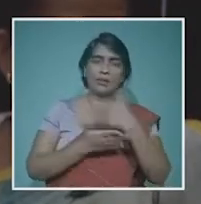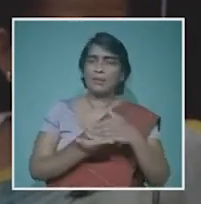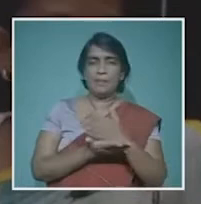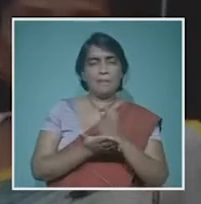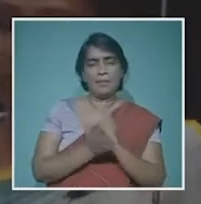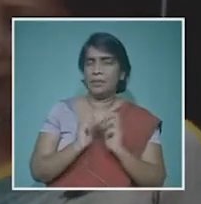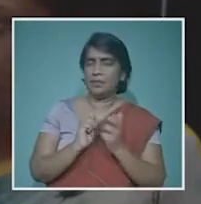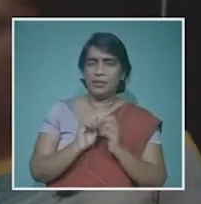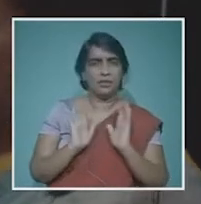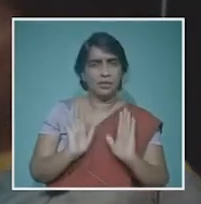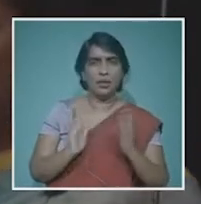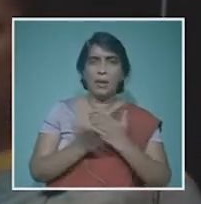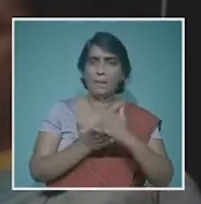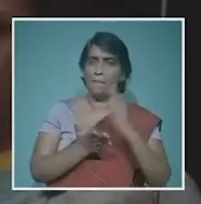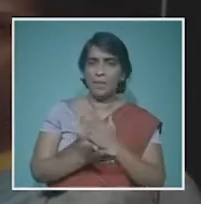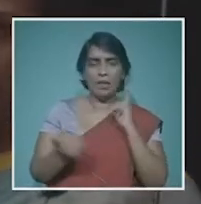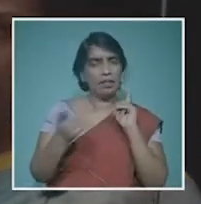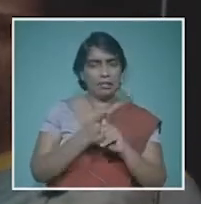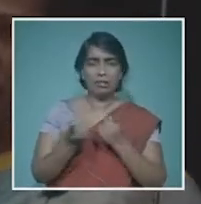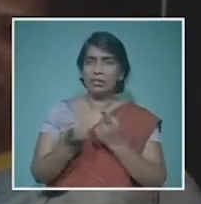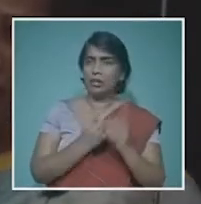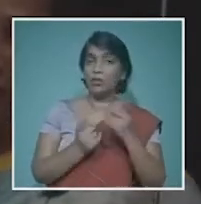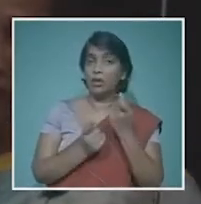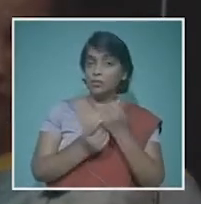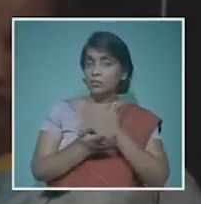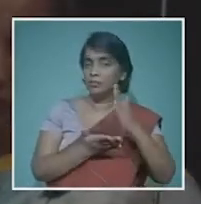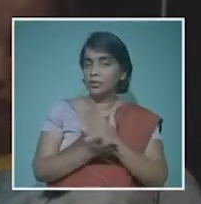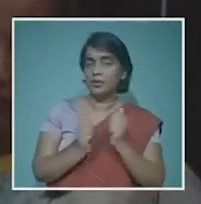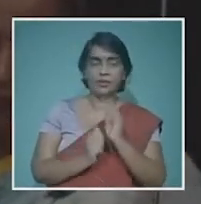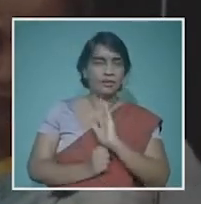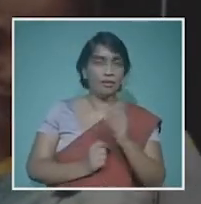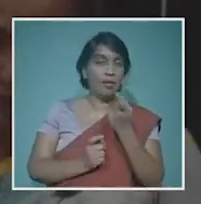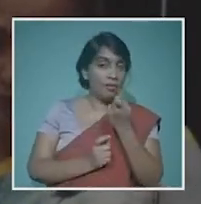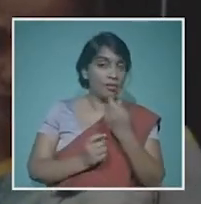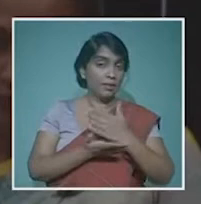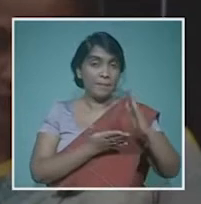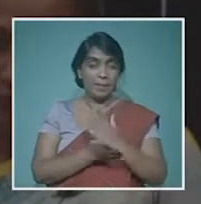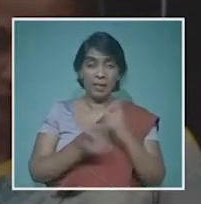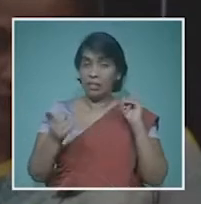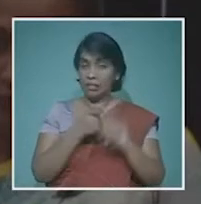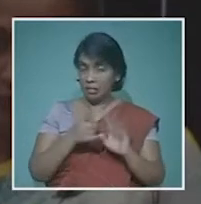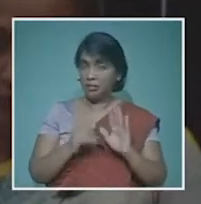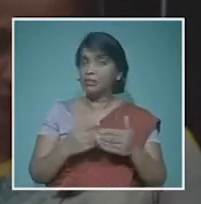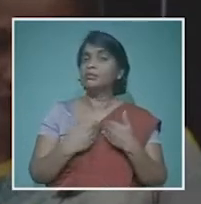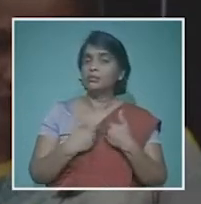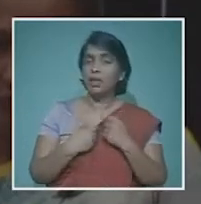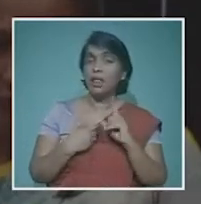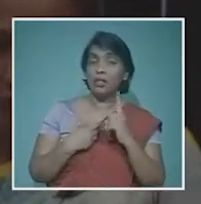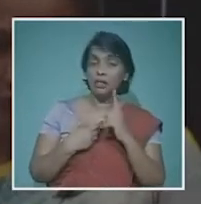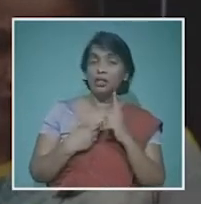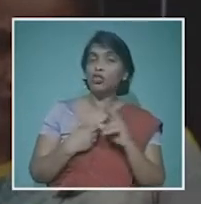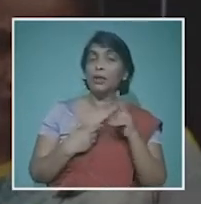කමක් නැහැ. දේශපාලනේ බෙදලා තරම් කරමු. හැබැයි ආර්ථිකය බෙදලා තරම් කරන්න එපා. ආර්ථිකය බෙදලා තරම් කරොත් දඬුවම හම්බ